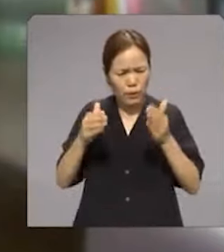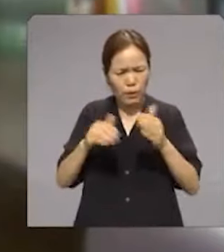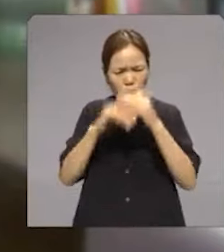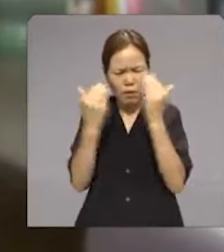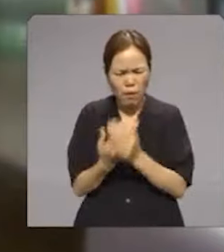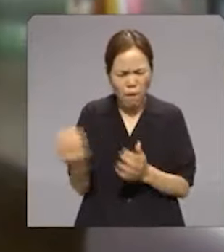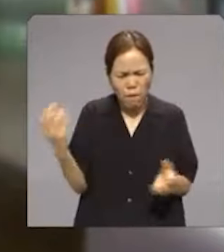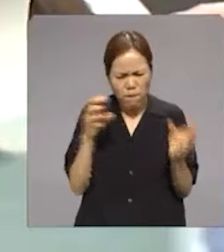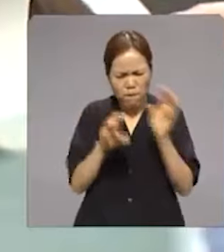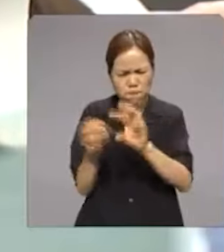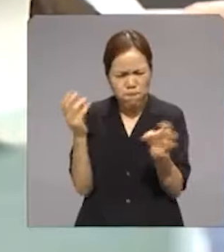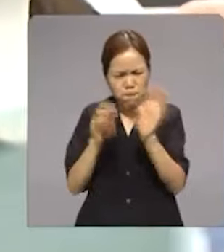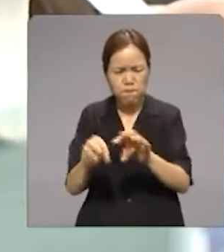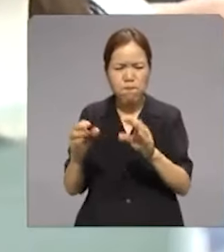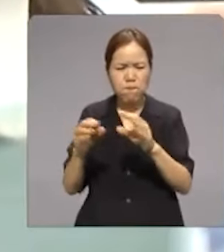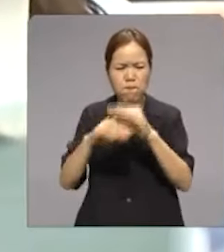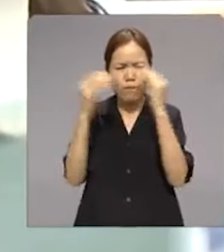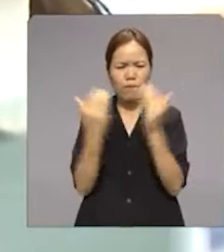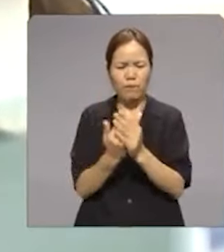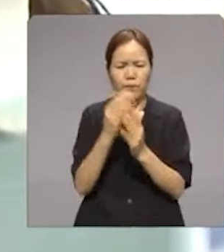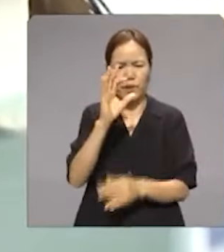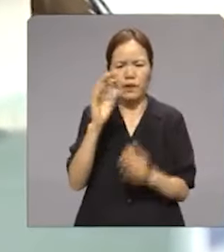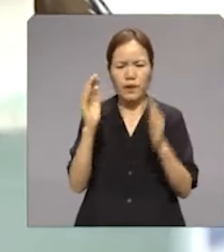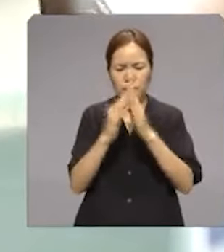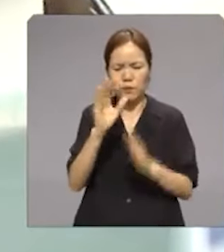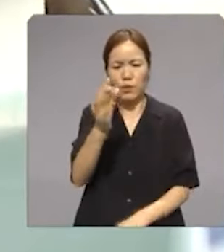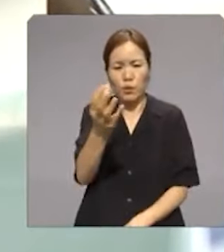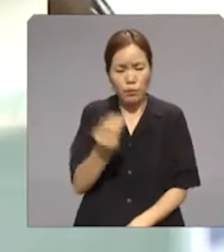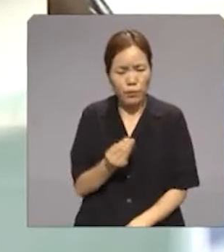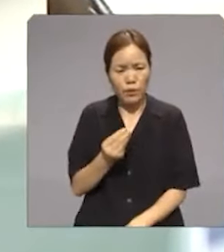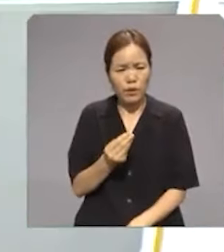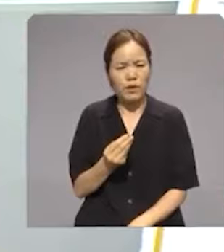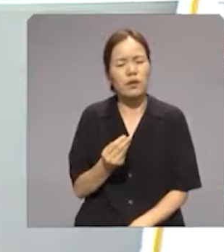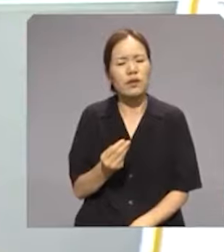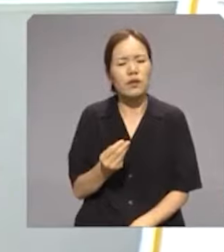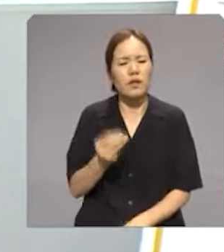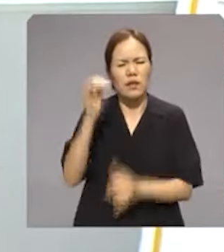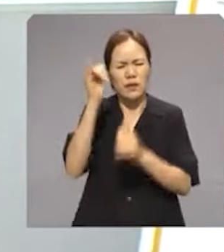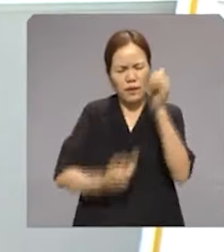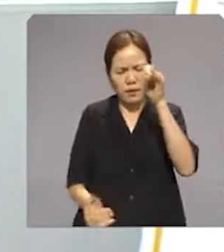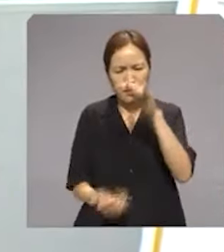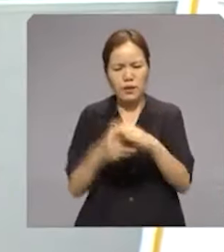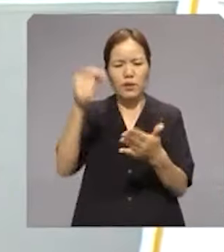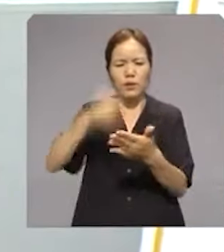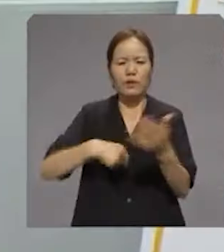비투로 이어지며 전체 가계 빚이 역대 기록을 갈아치운 것으로 분석됩니다.